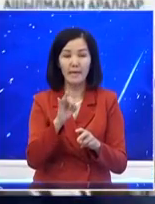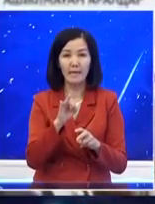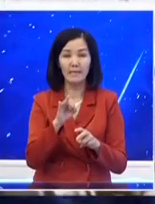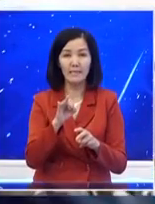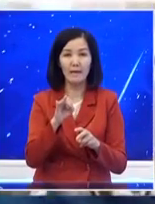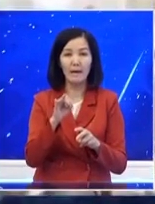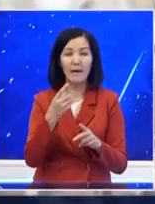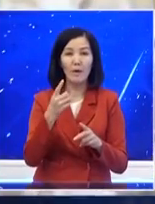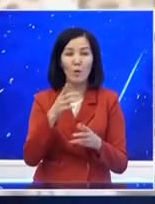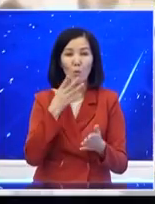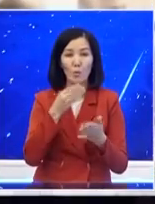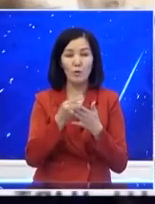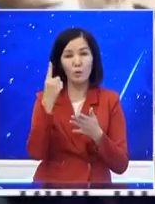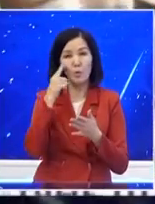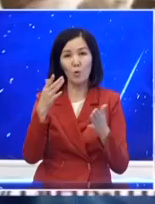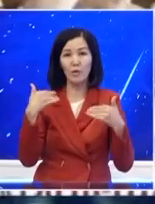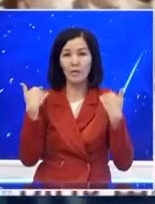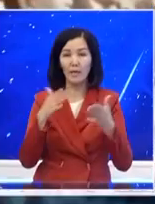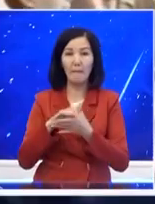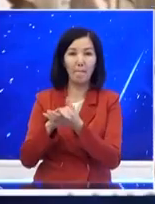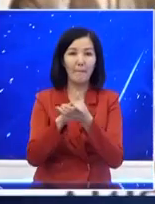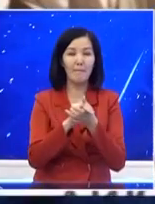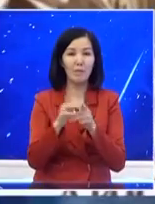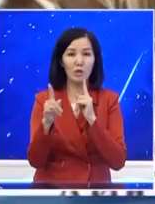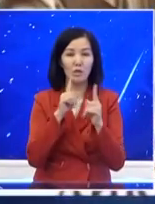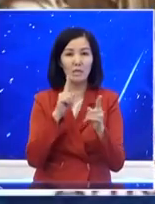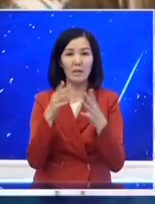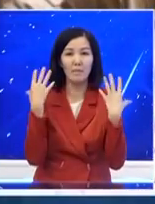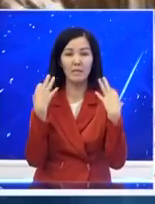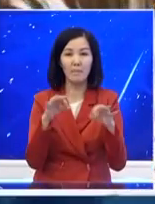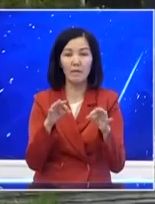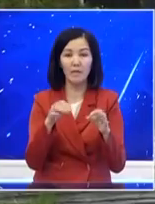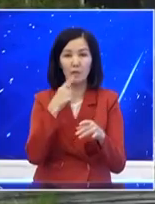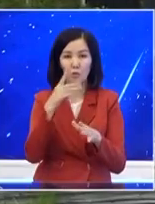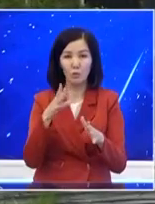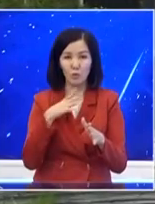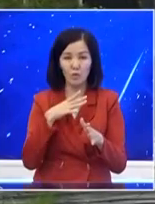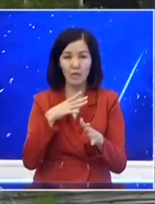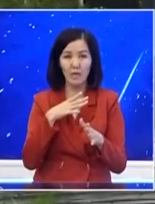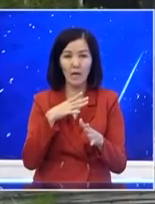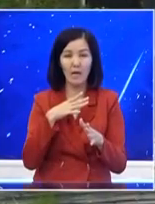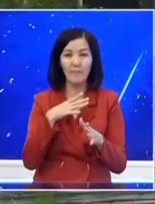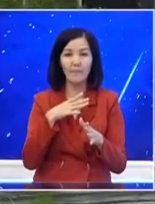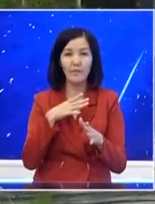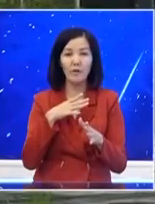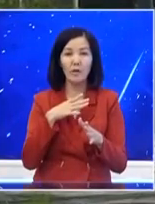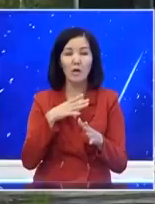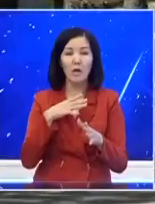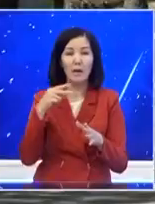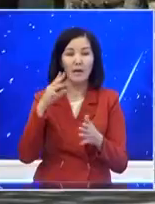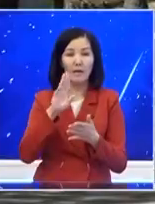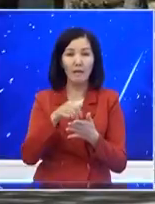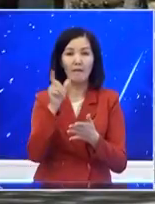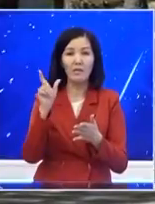пікірінде бүкпесі жеткізді. Бейбіт жиындар мен демократия жайында да сөз қозғалды. Көш бастаған тұлға сұхбат